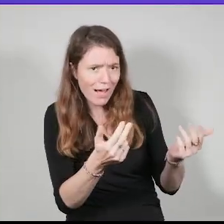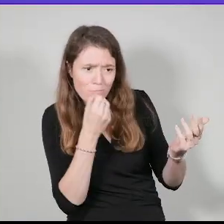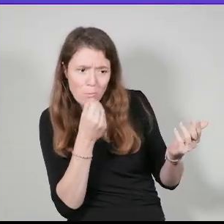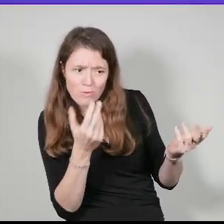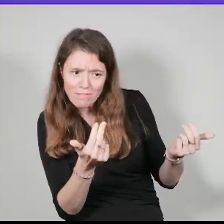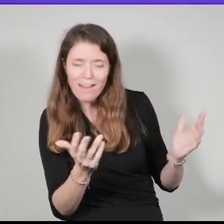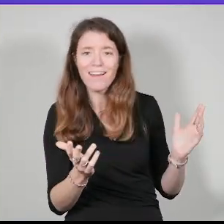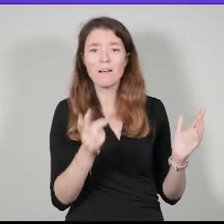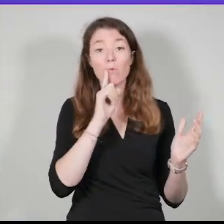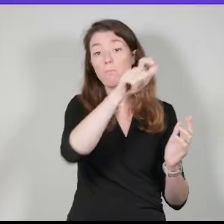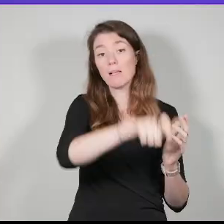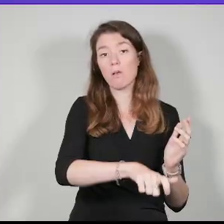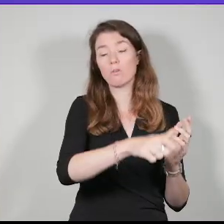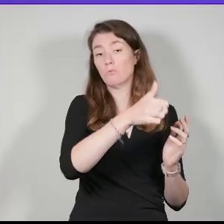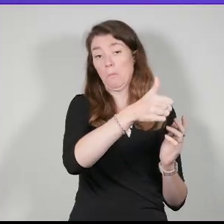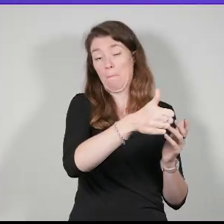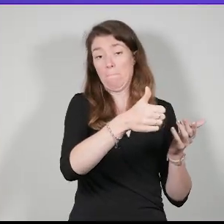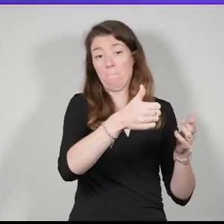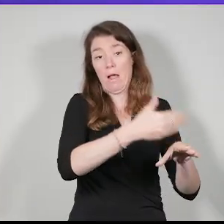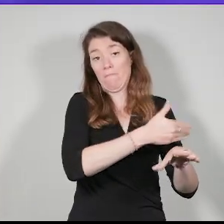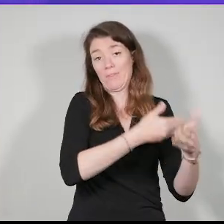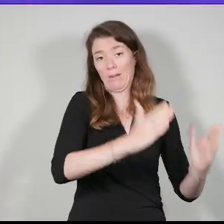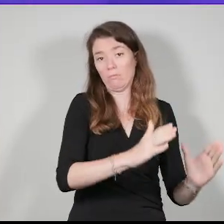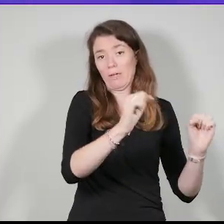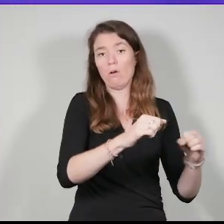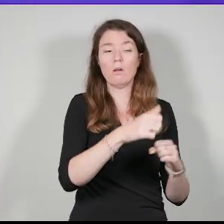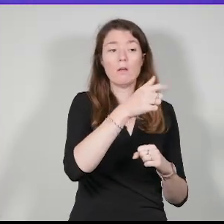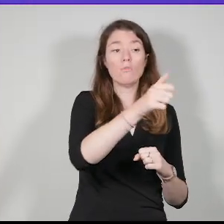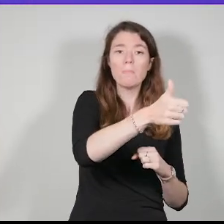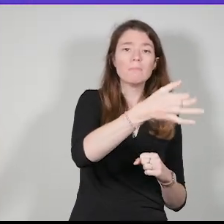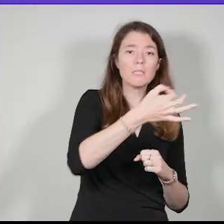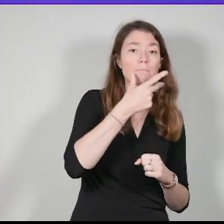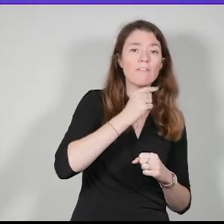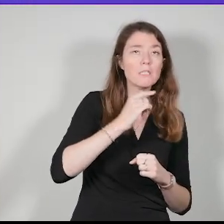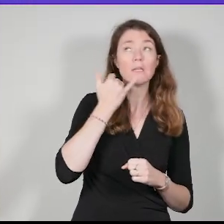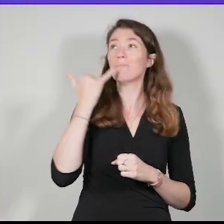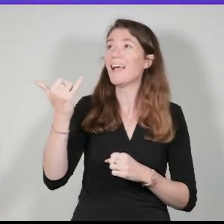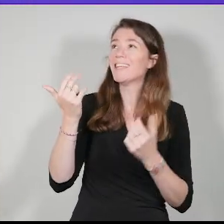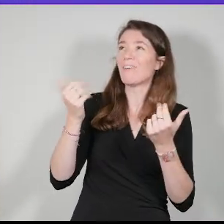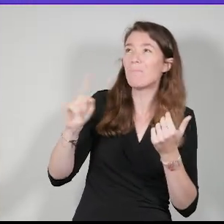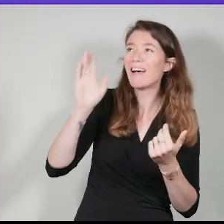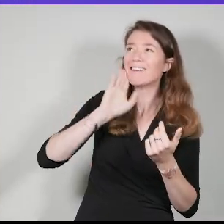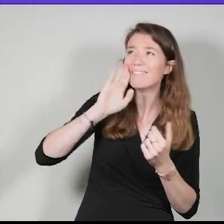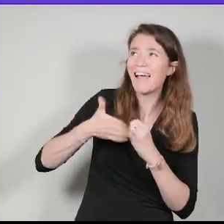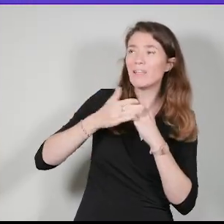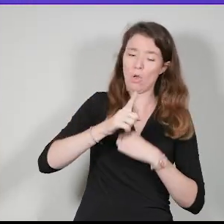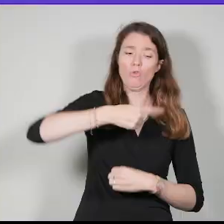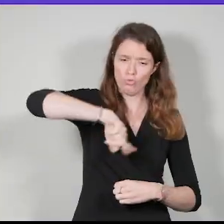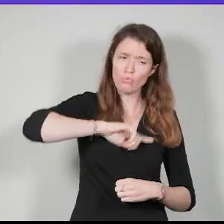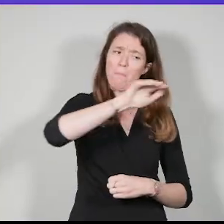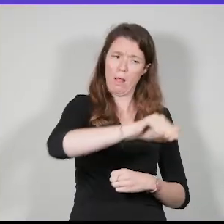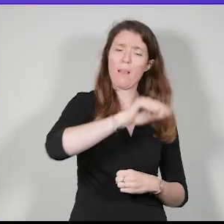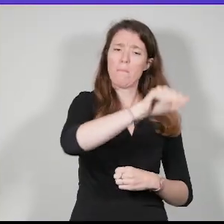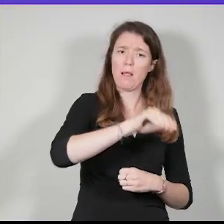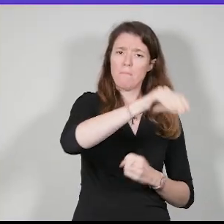que, et l'aidant l'aura convenu, c'est pas forcément évident de prendre le téléphone pour dire que là, c'est compliqué. Donc nous, on va régulièrement prendre des